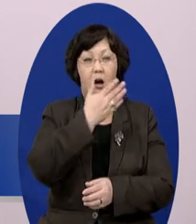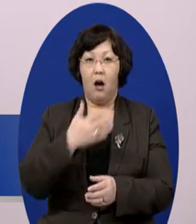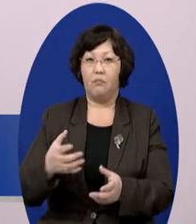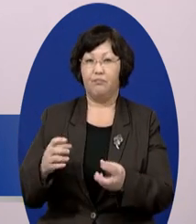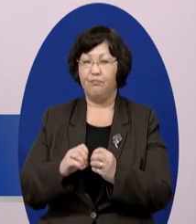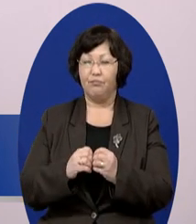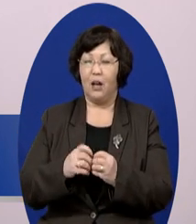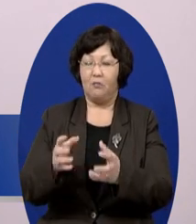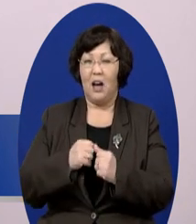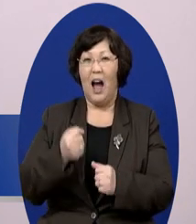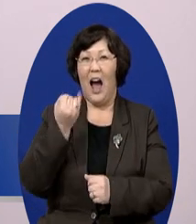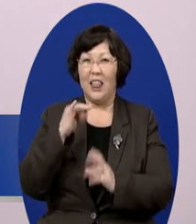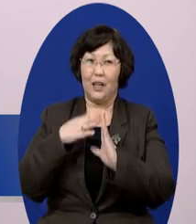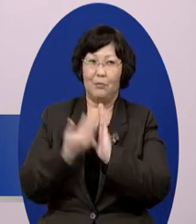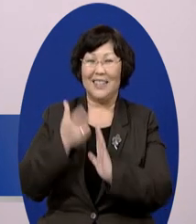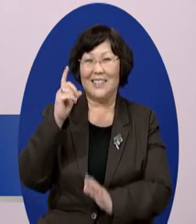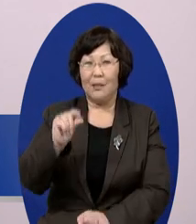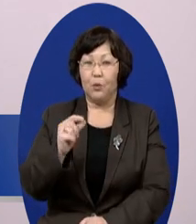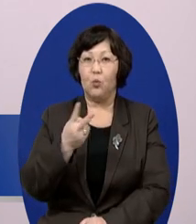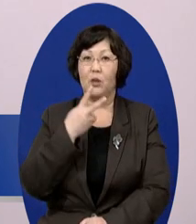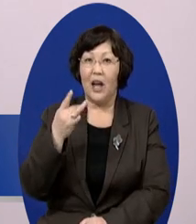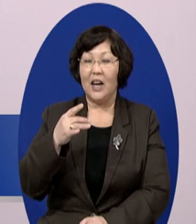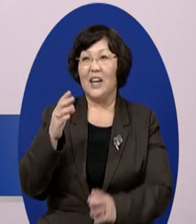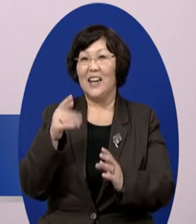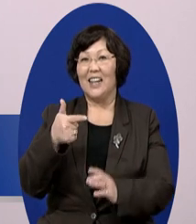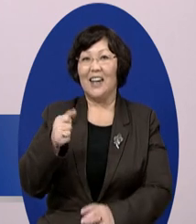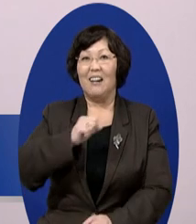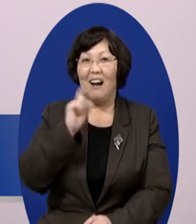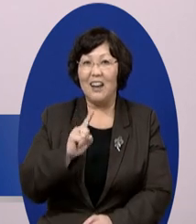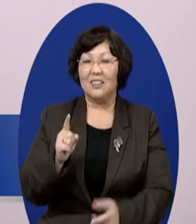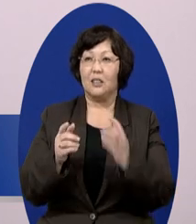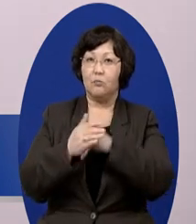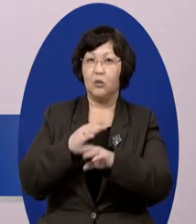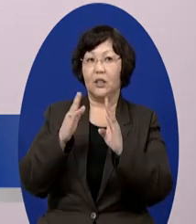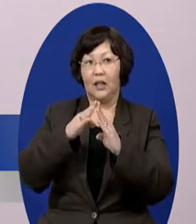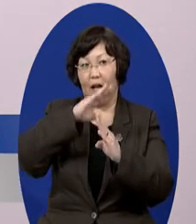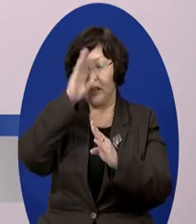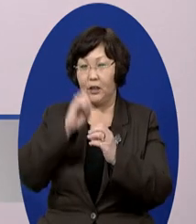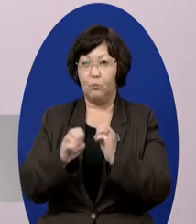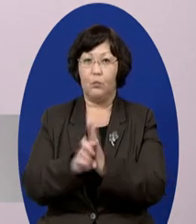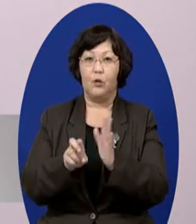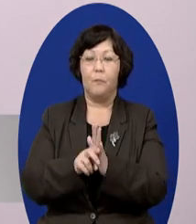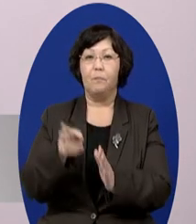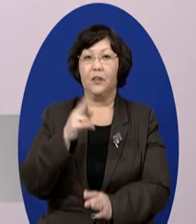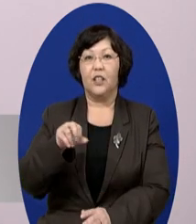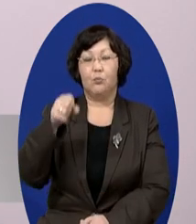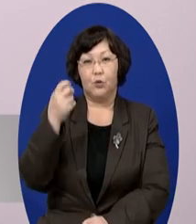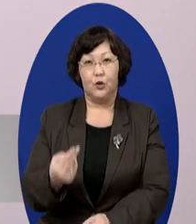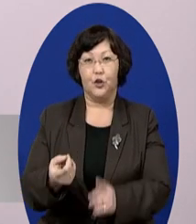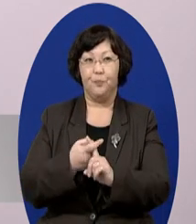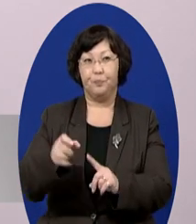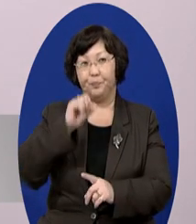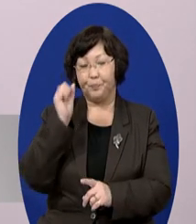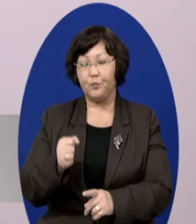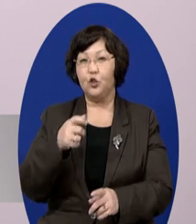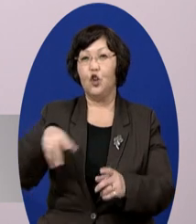үнэтэй газар одоо гэр орноо халаадаг ийм нөхцөл бүрдчих юм байна гэж харж байгаа. Зөвхөн дэд бүтцтэй холбоотой асуудлыг бол орчны бодлого оруулах